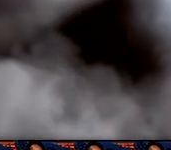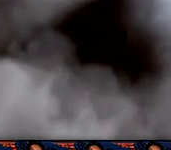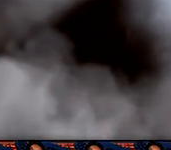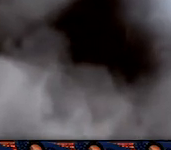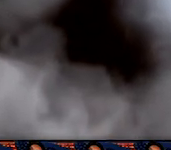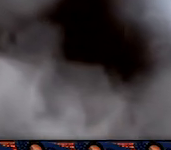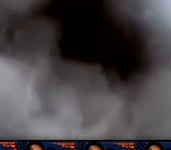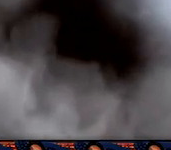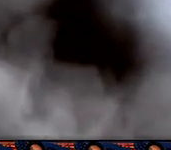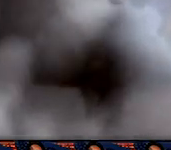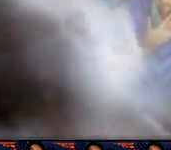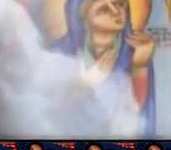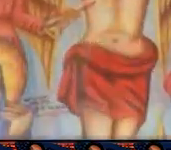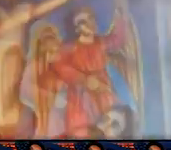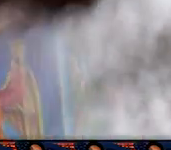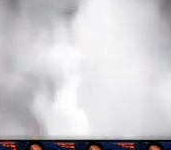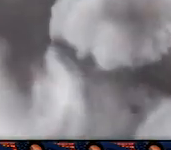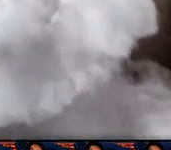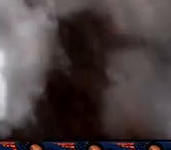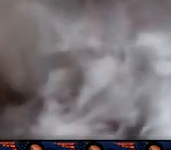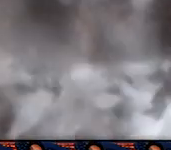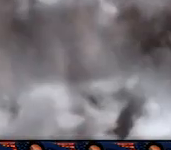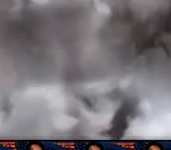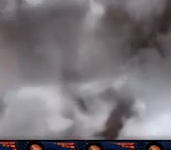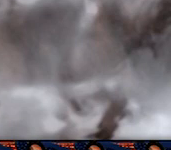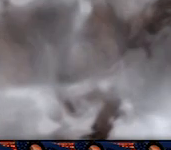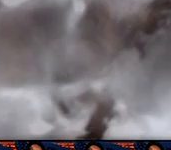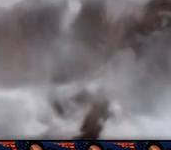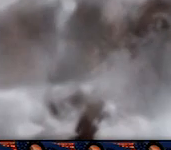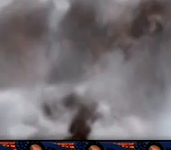በደለኛነቴን አንተው ታውቀዋለህ።